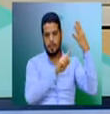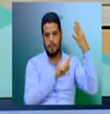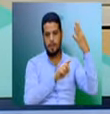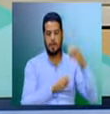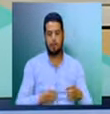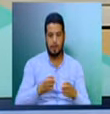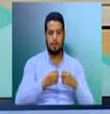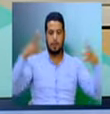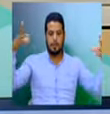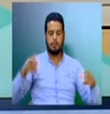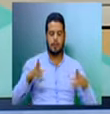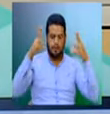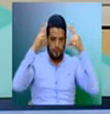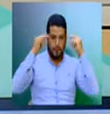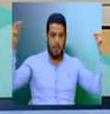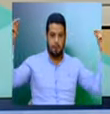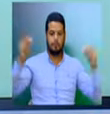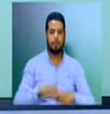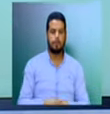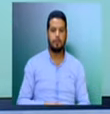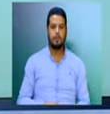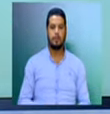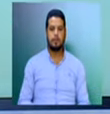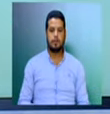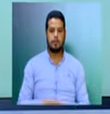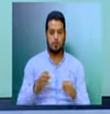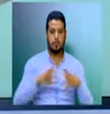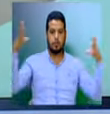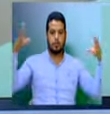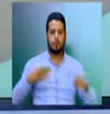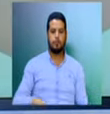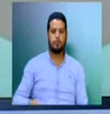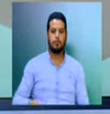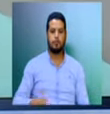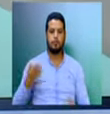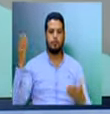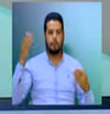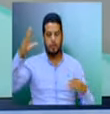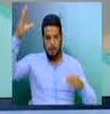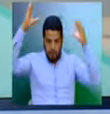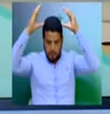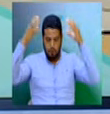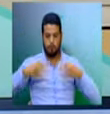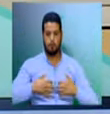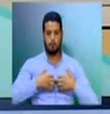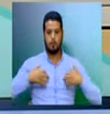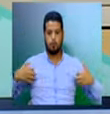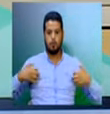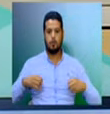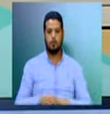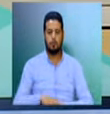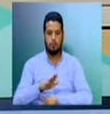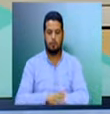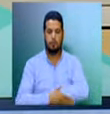أجل ترسيخ الانتماء وتطوير المعارف والعلوم وتحفيز الإبداع